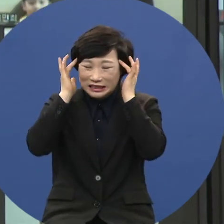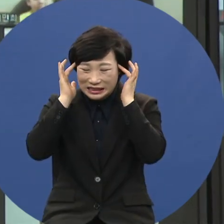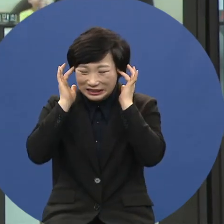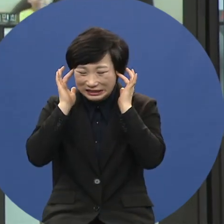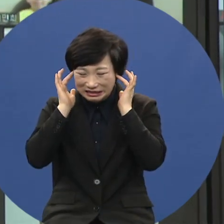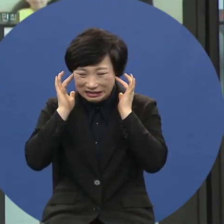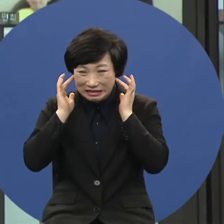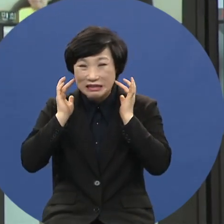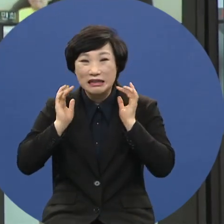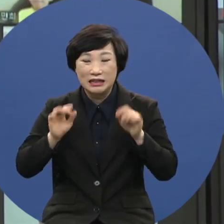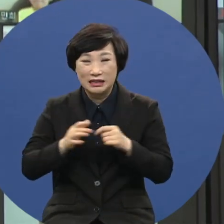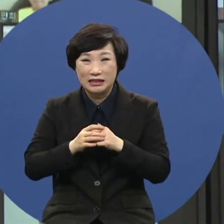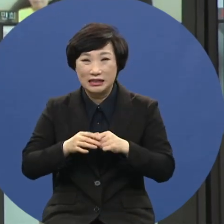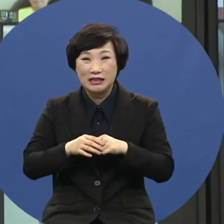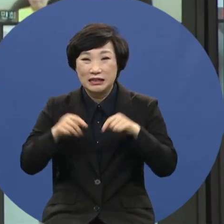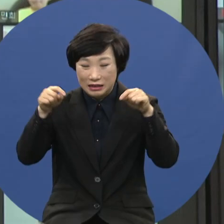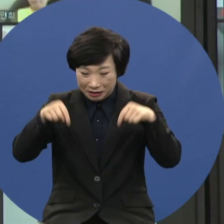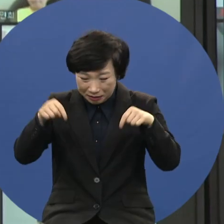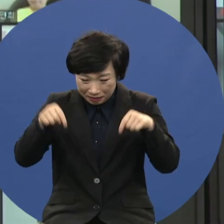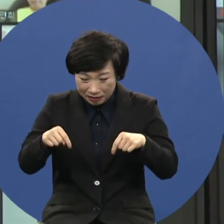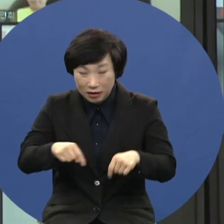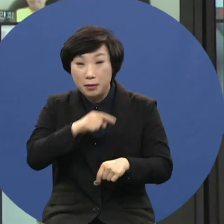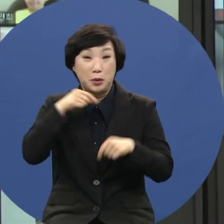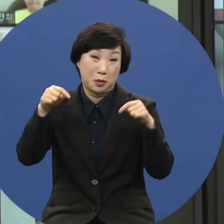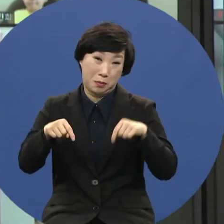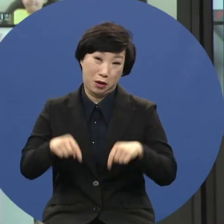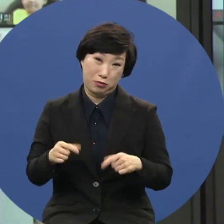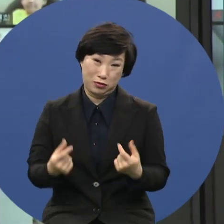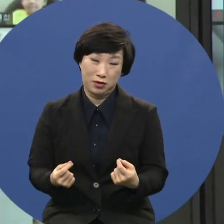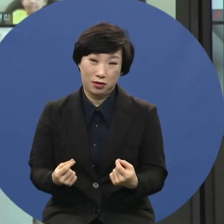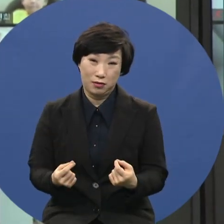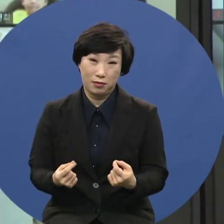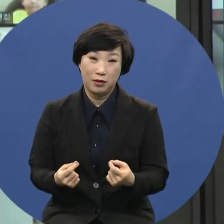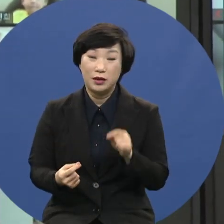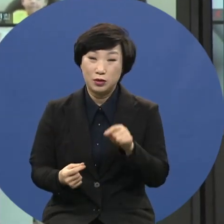떨어지는 땀이 핏방울 같이 되었더랄 만큼